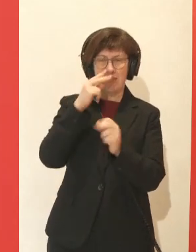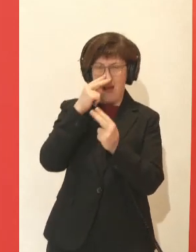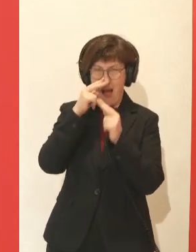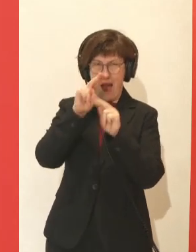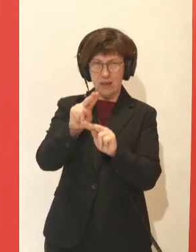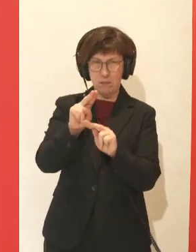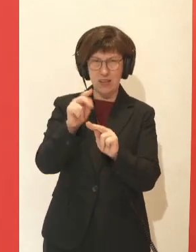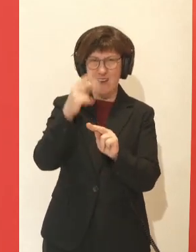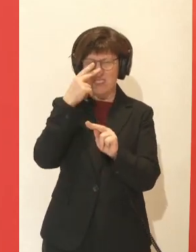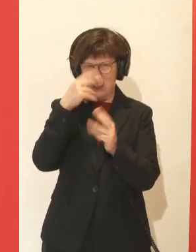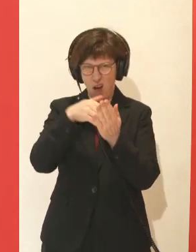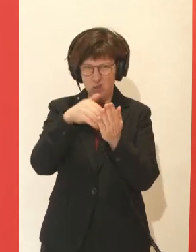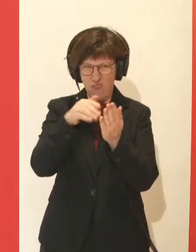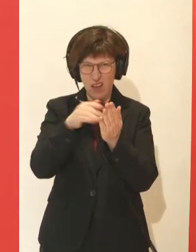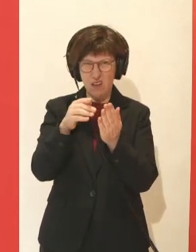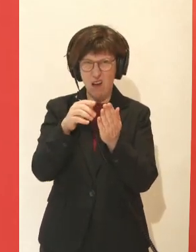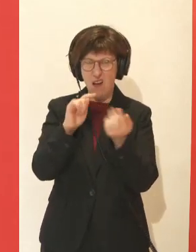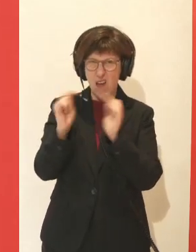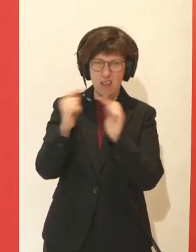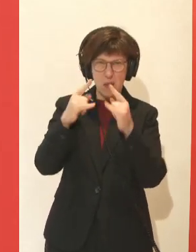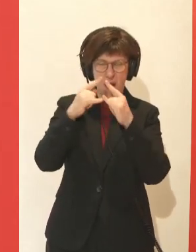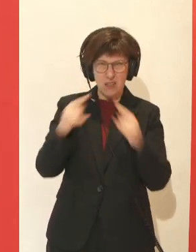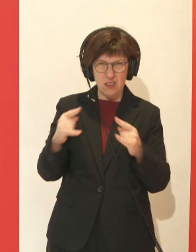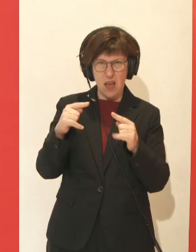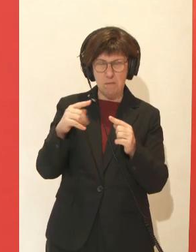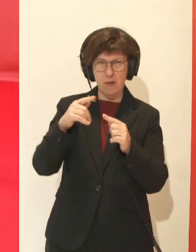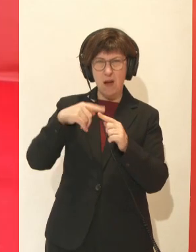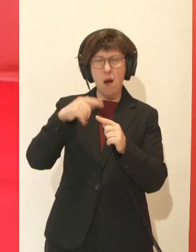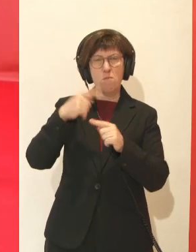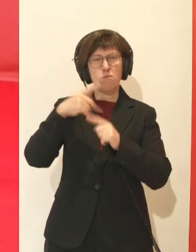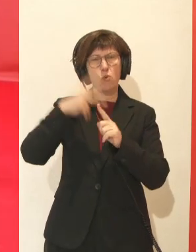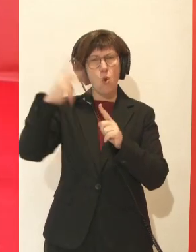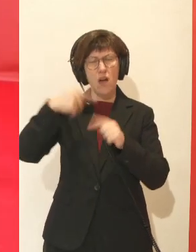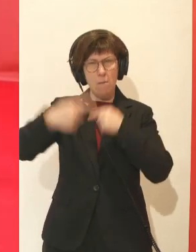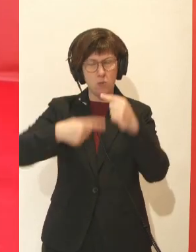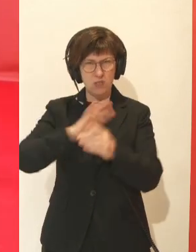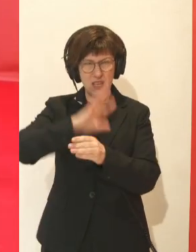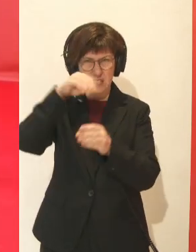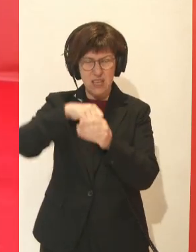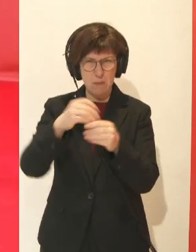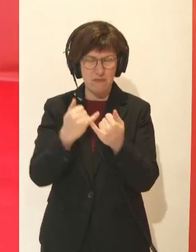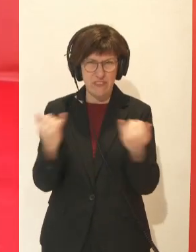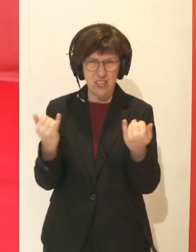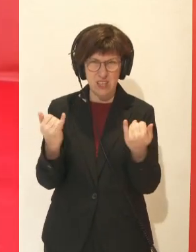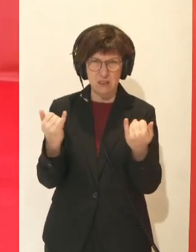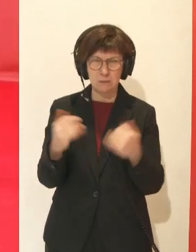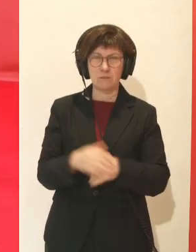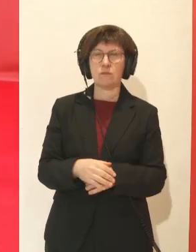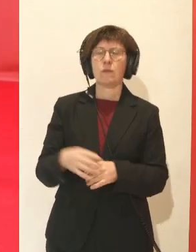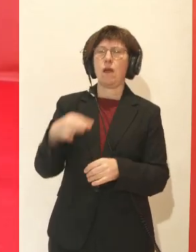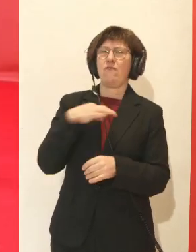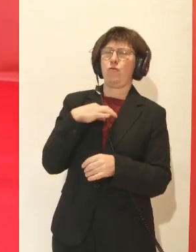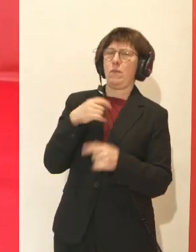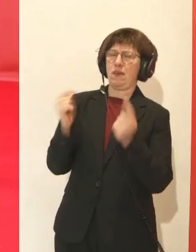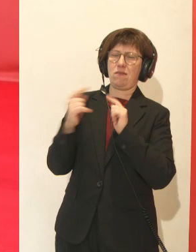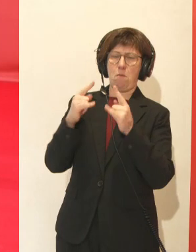geben, wie es weitergeht und auch wie sich das Debattencamp in diesen Programmprozess einordnet? Also für mich ist das Debattencamp ganz klar das Highlight